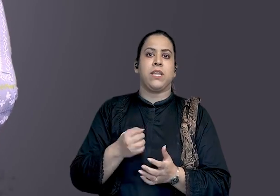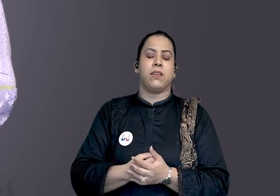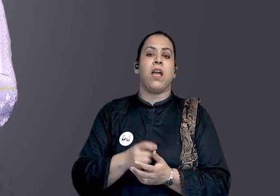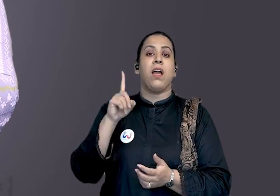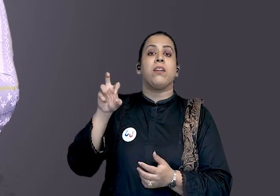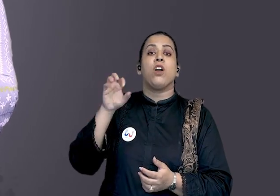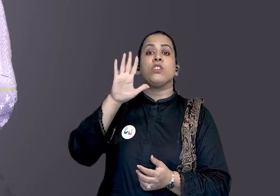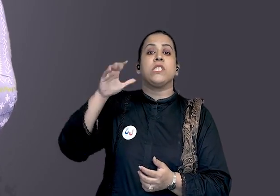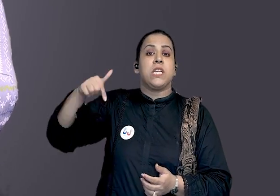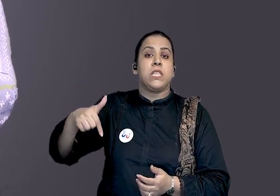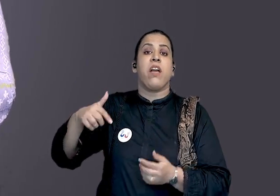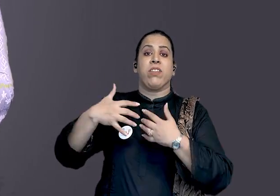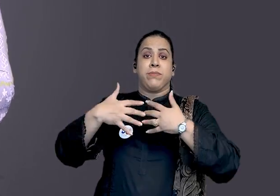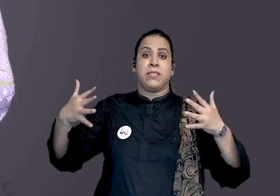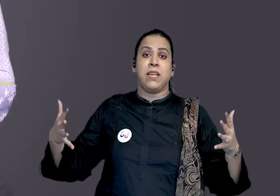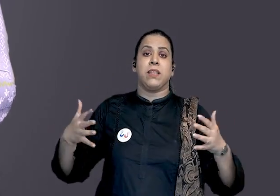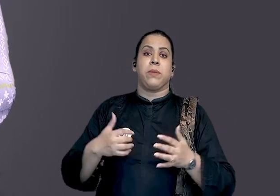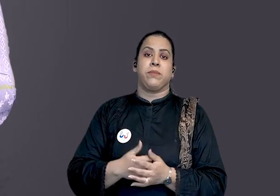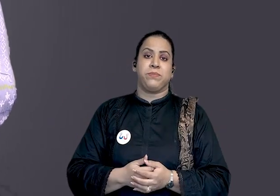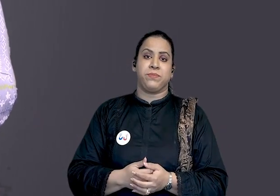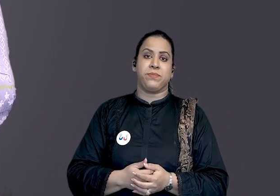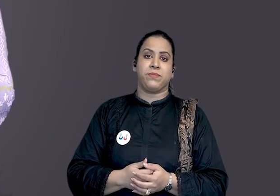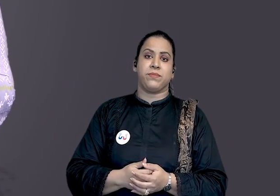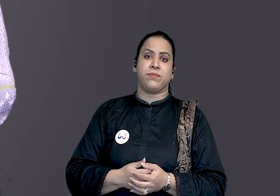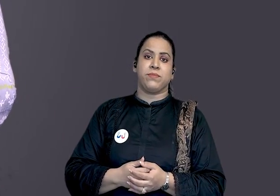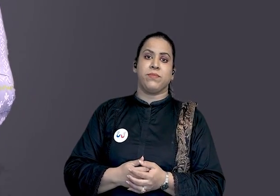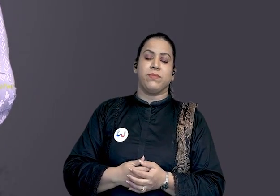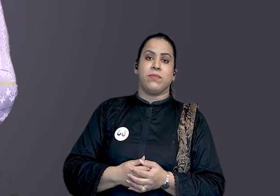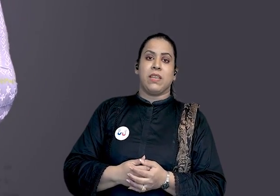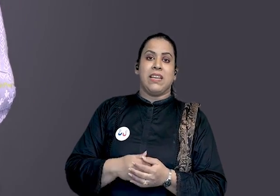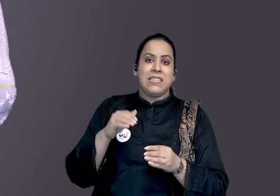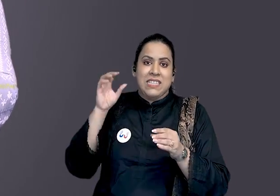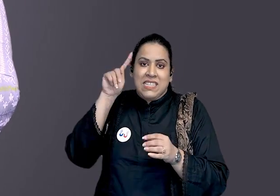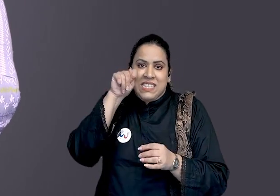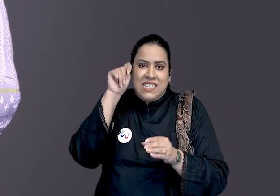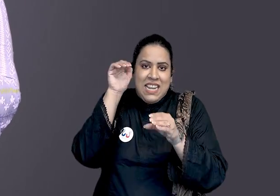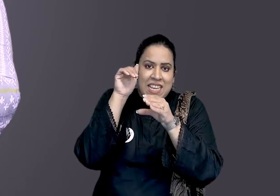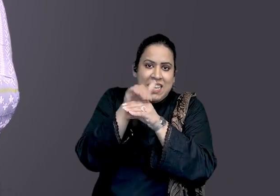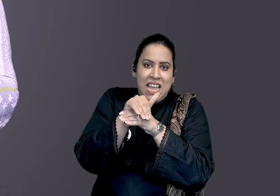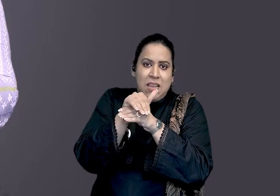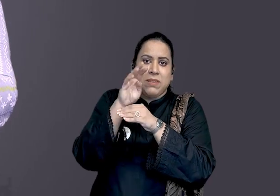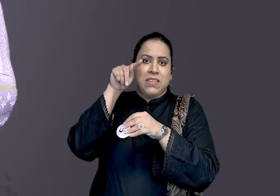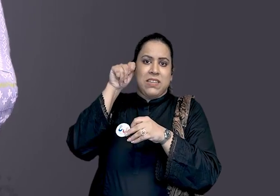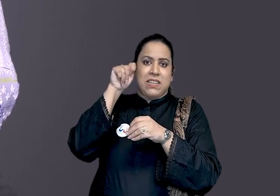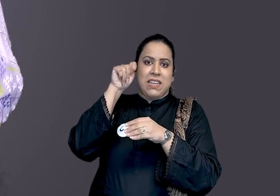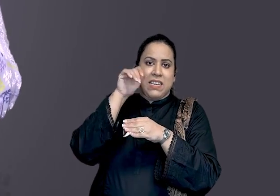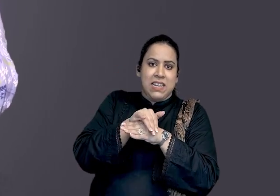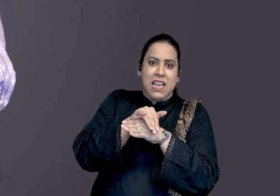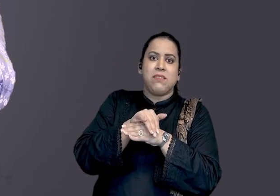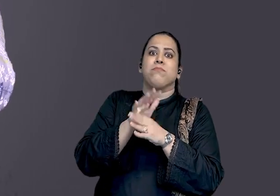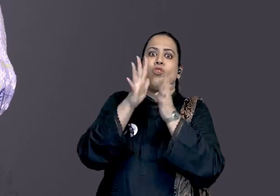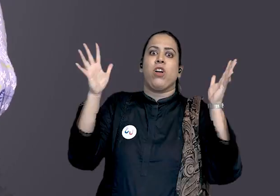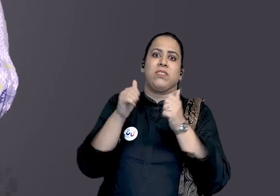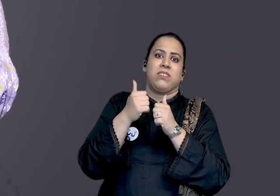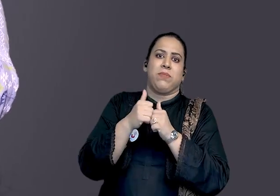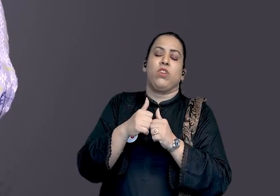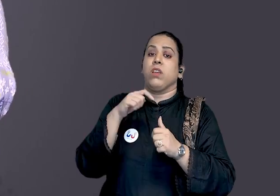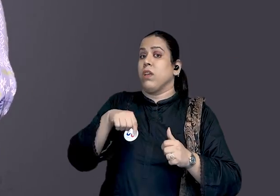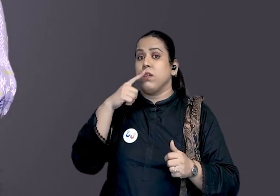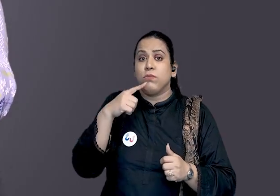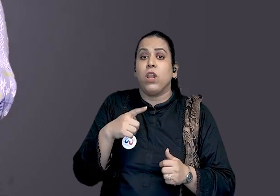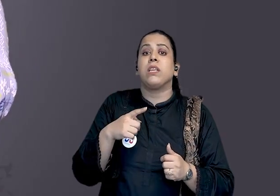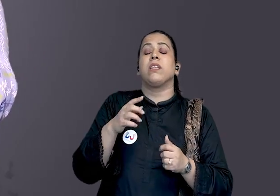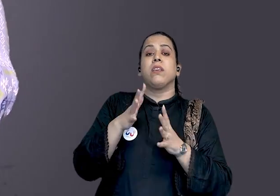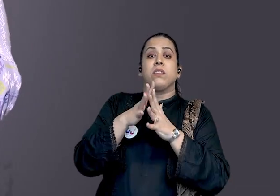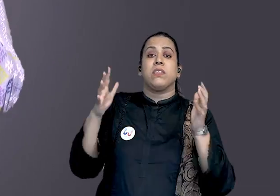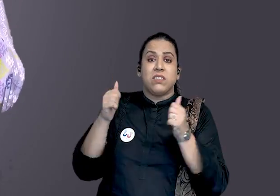ان کو صرف یہ پتہ ہوتا کہ لکڑی کے کھمبے جا بجا جو انگریز نے لگائے ہوئے ہیں وہی ان کی شکست کا باعث بن جائیں گے، کیونکہ یہی ٹیلی گرامز تھیں جن